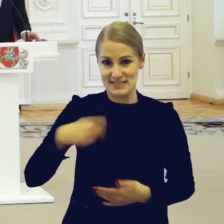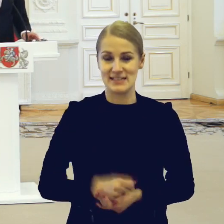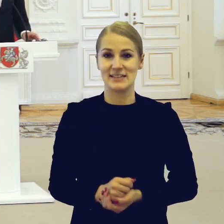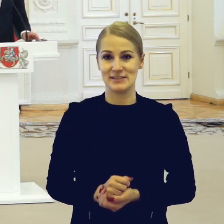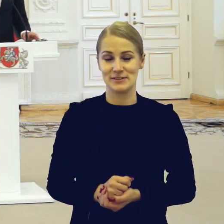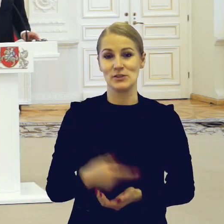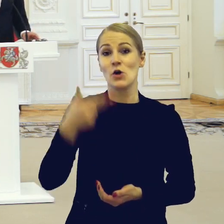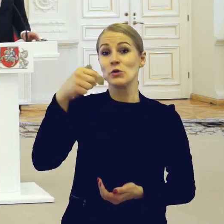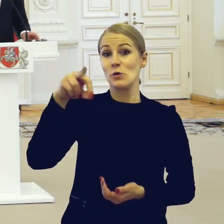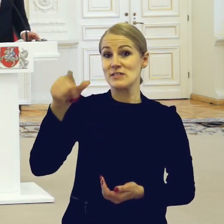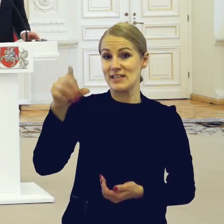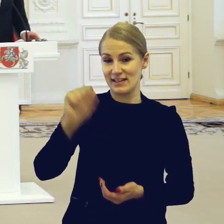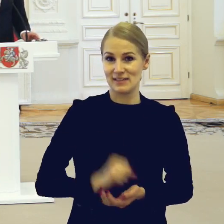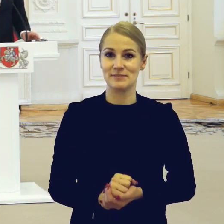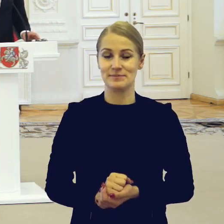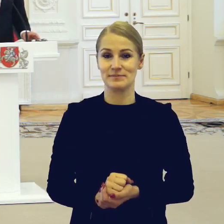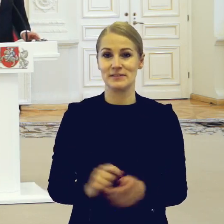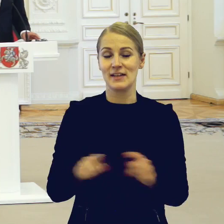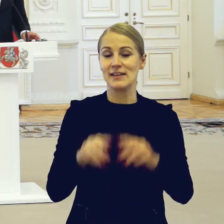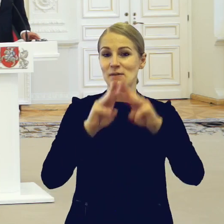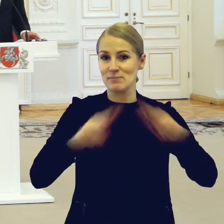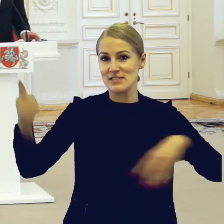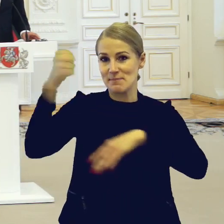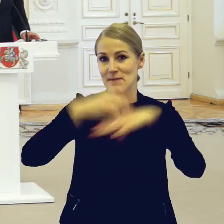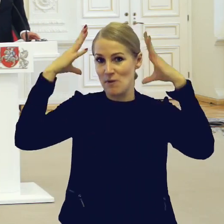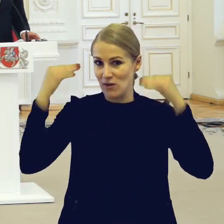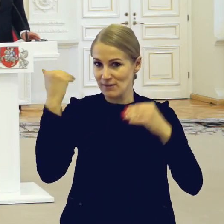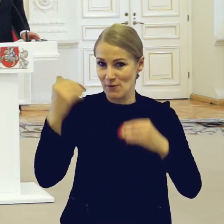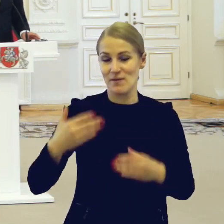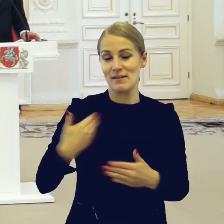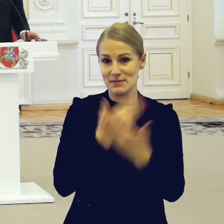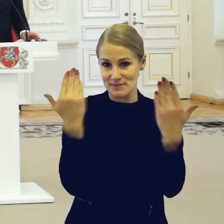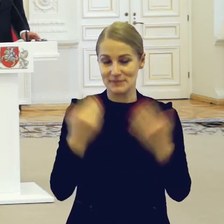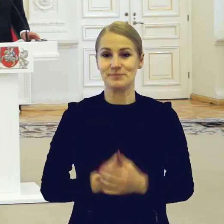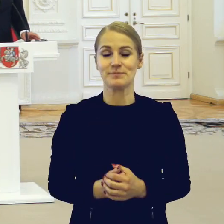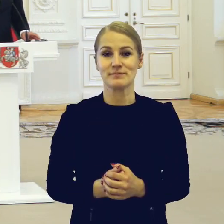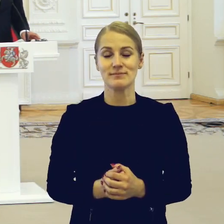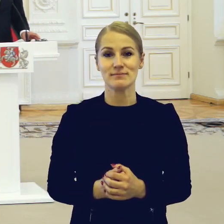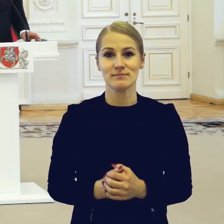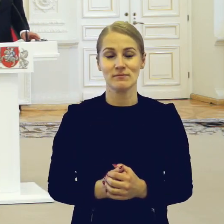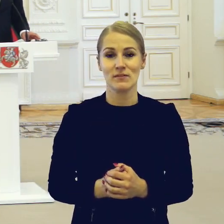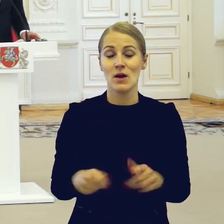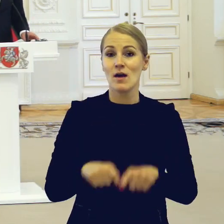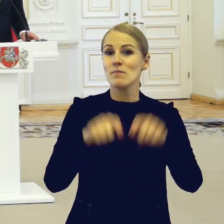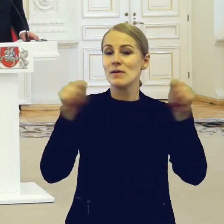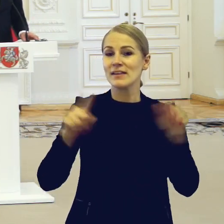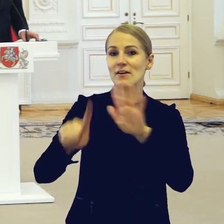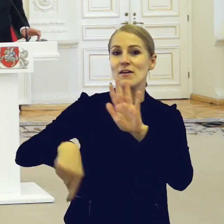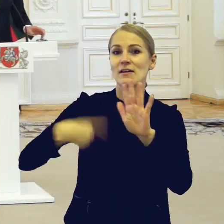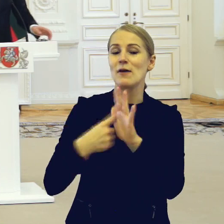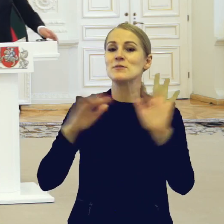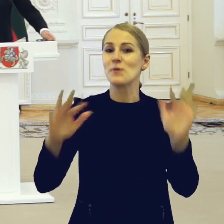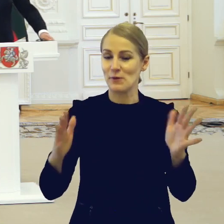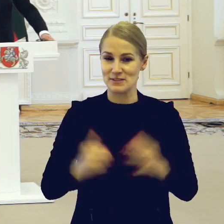Nosieda. I have a question for both of you. I'll start with Mr. Rutte. I'd like to respond to the Pradėsiu nuo klausimo ponui